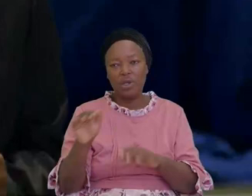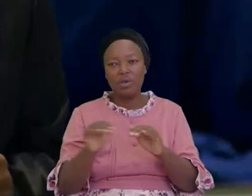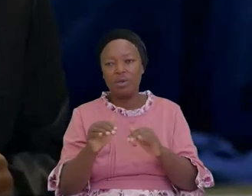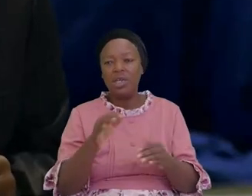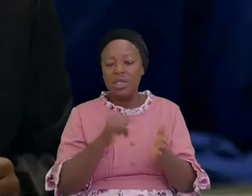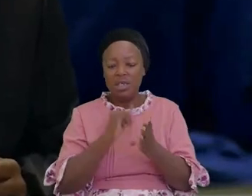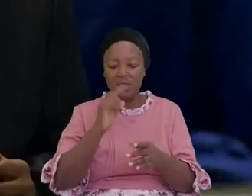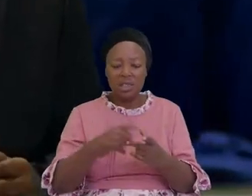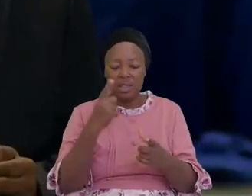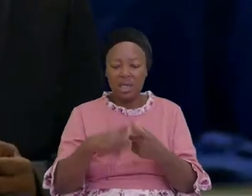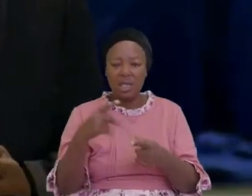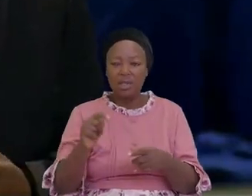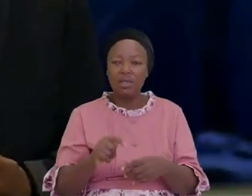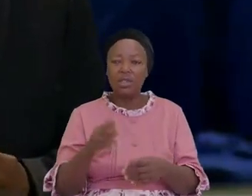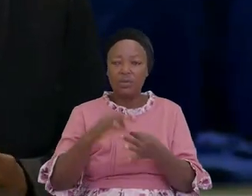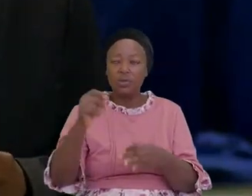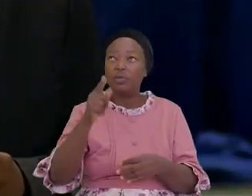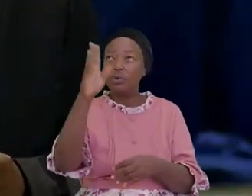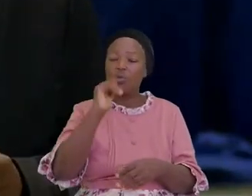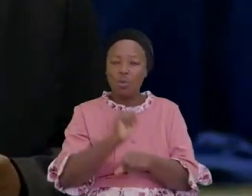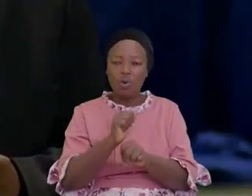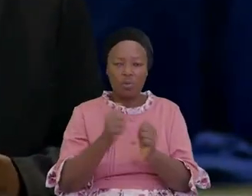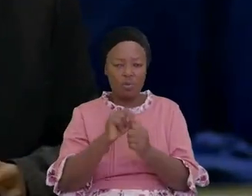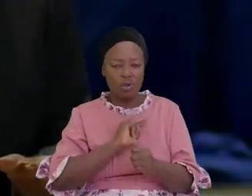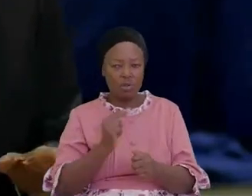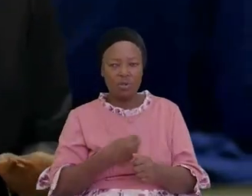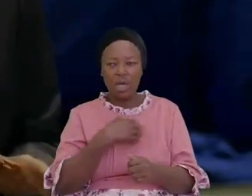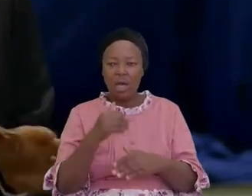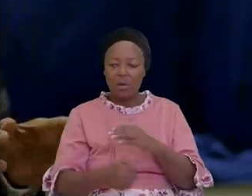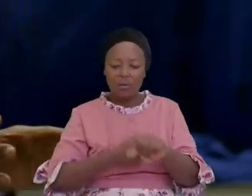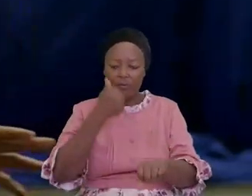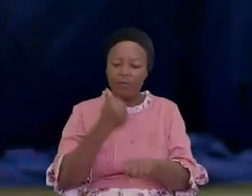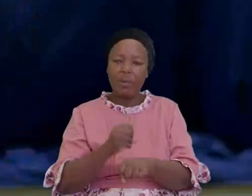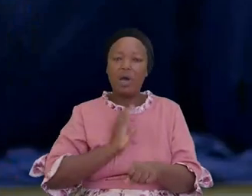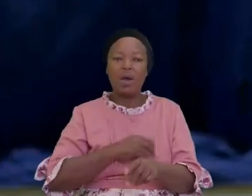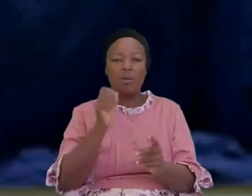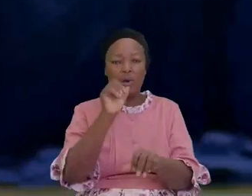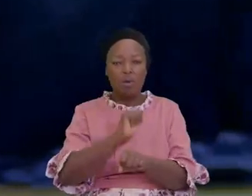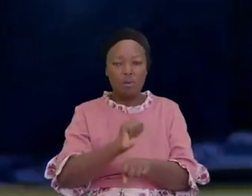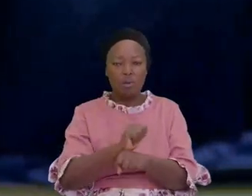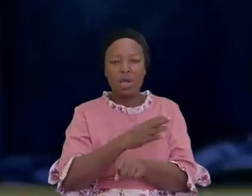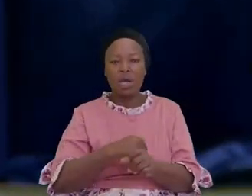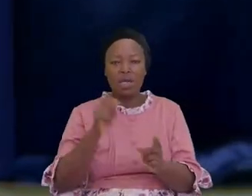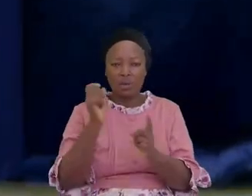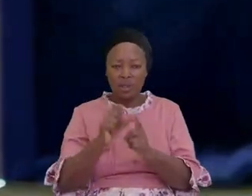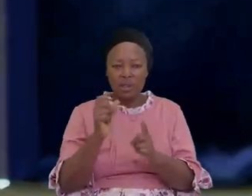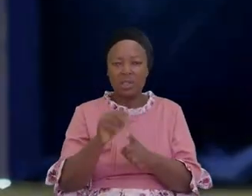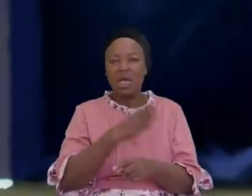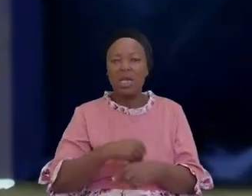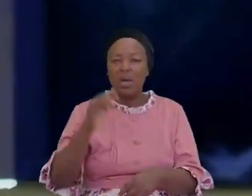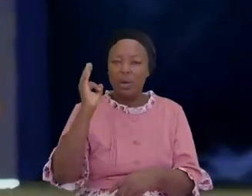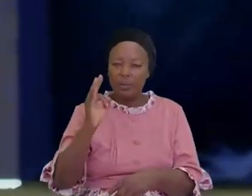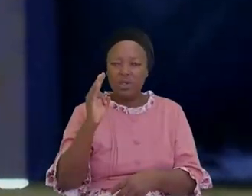C'est alors que la volonté de Dieu agira dans notre vie. Et il confirmera notre parole, il